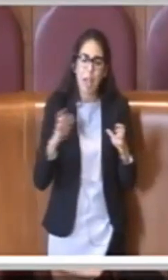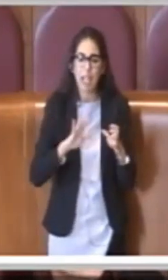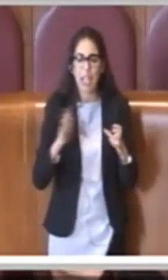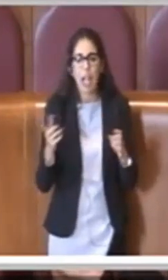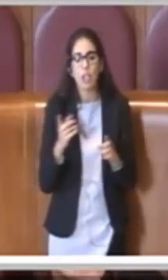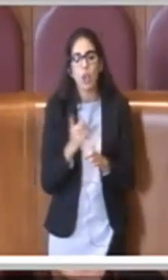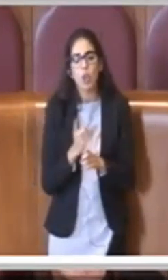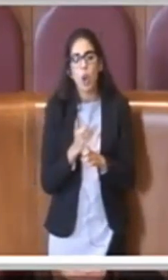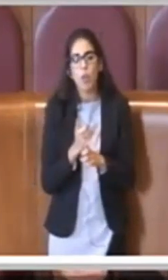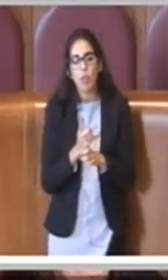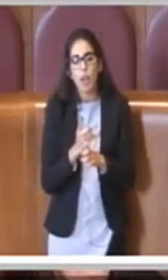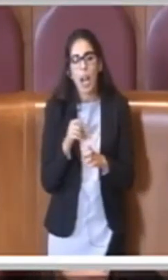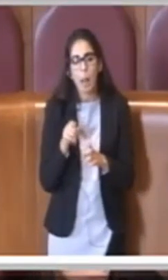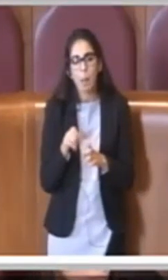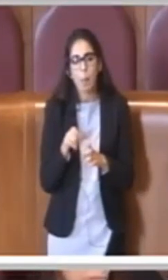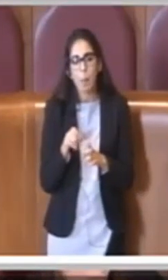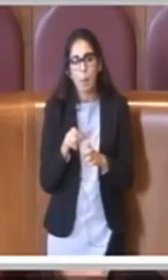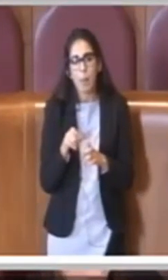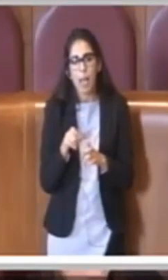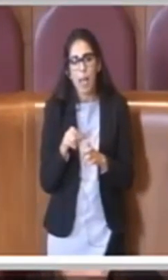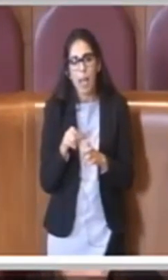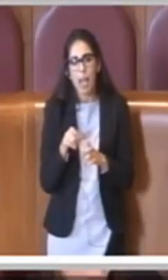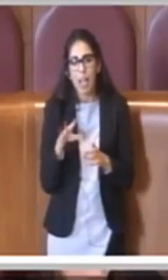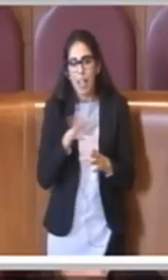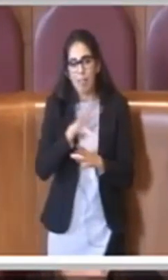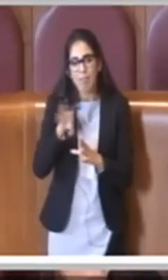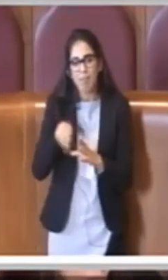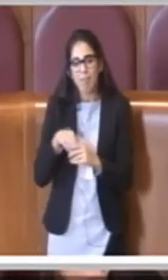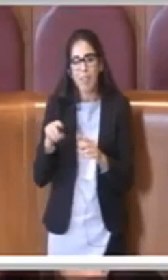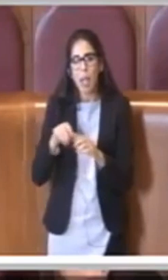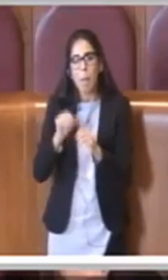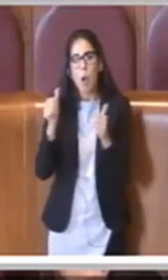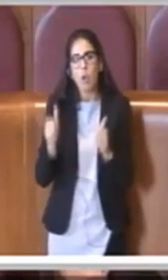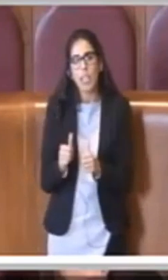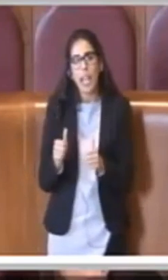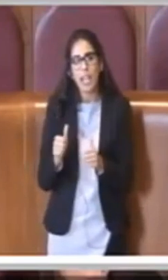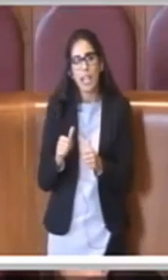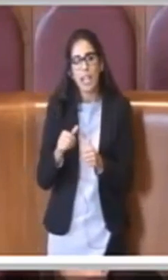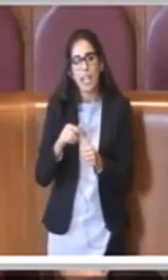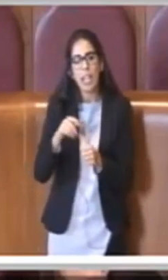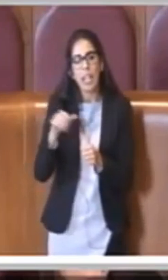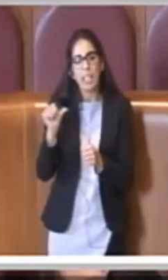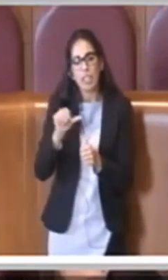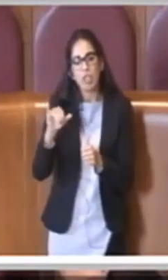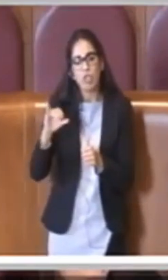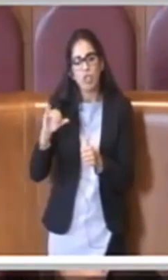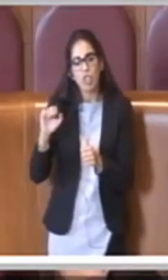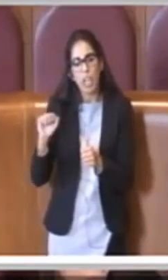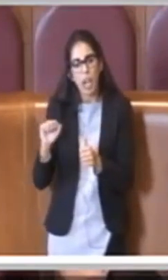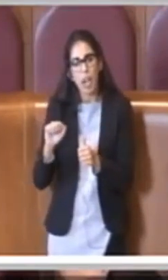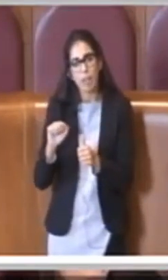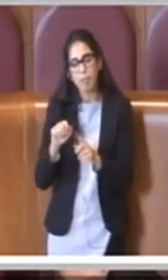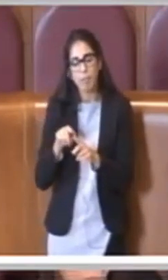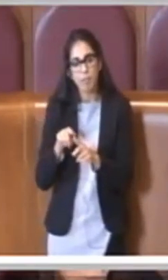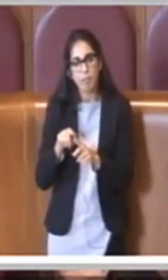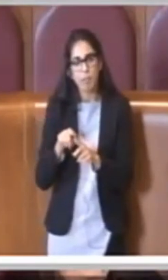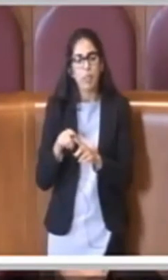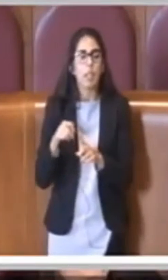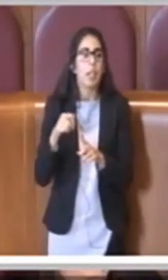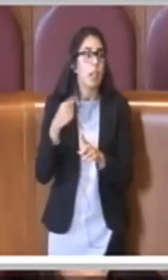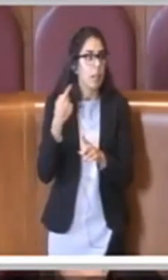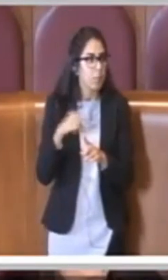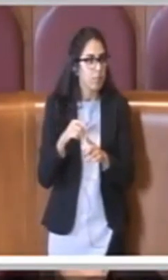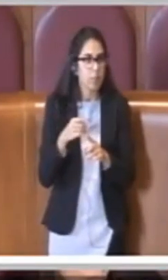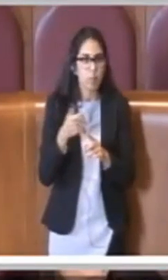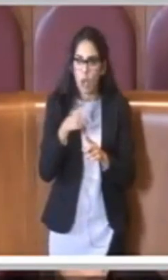campo vincolante nei modelli di scia che vengono presentati. Per questi motivi che ho elencato, invito le opposizioni a